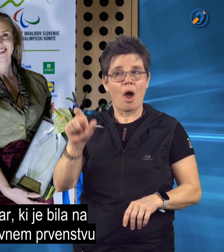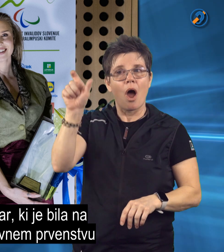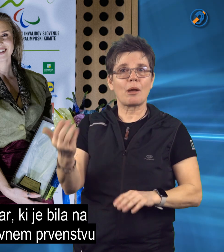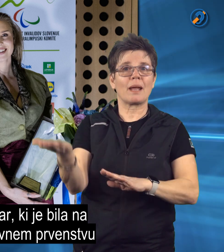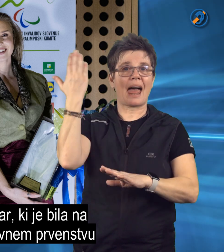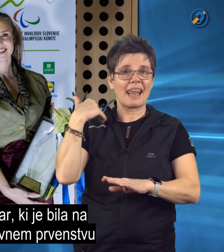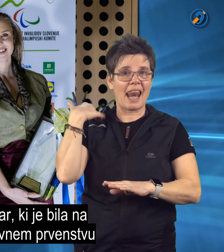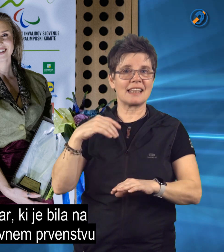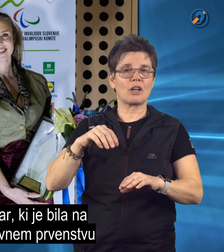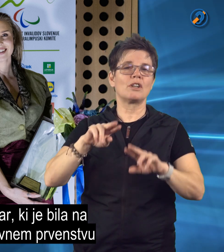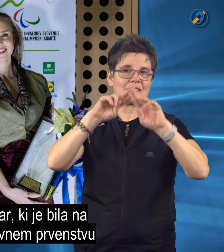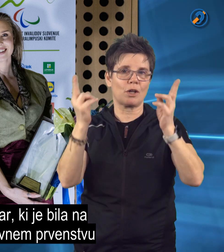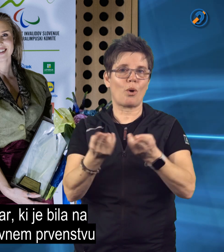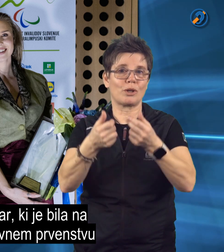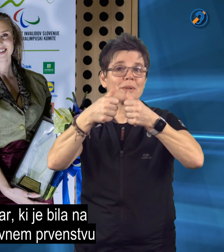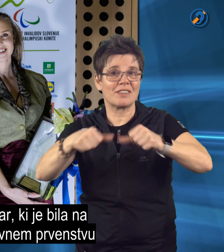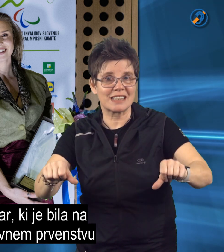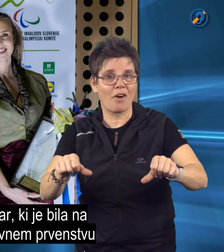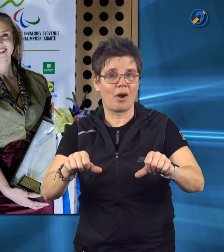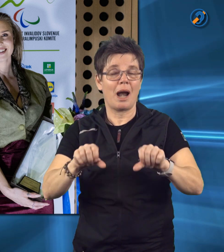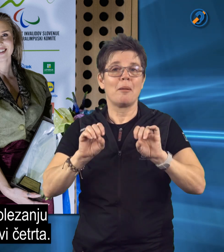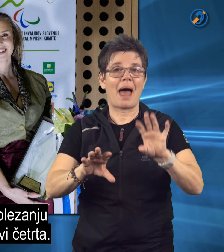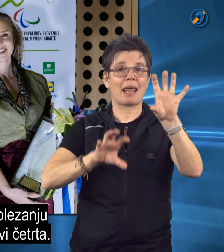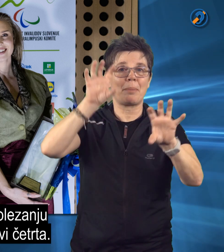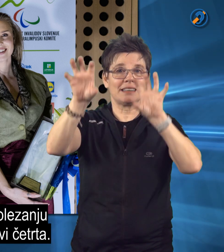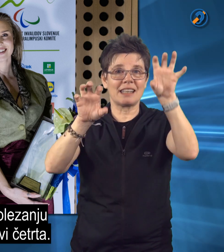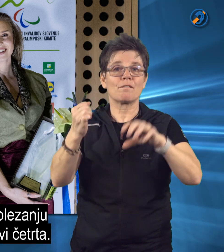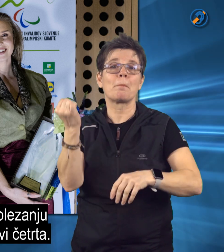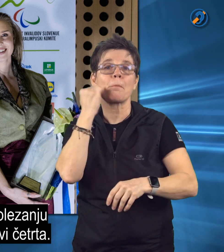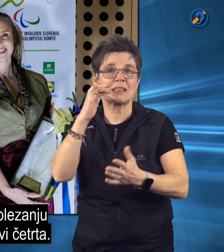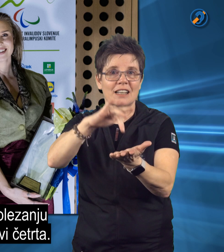v paraplezanju v Moskvi 4.